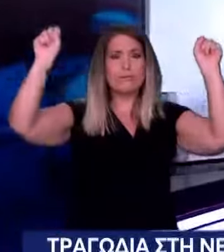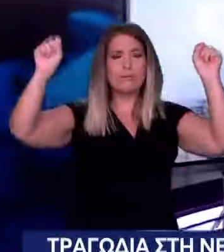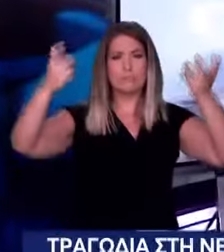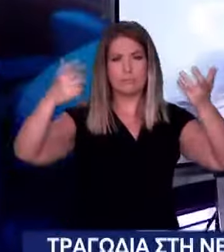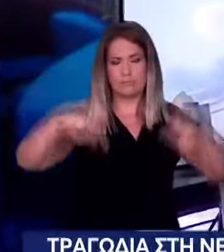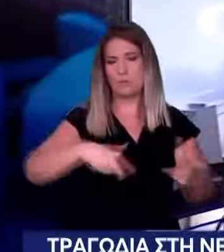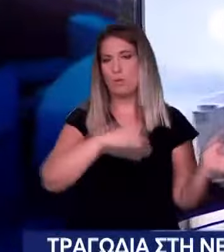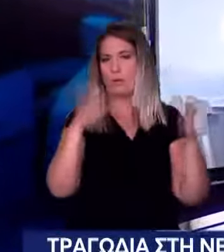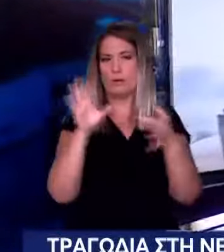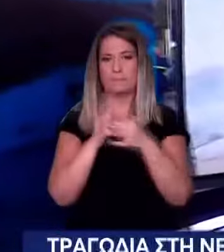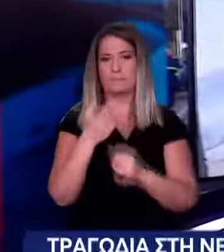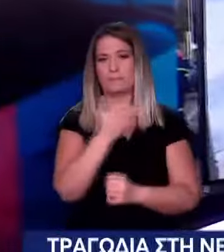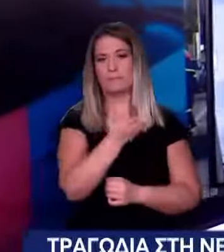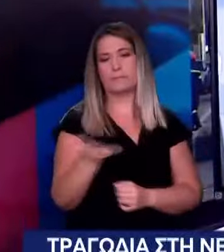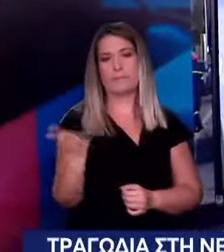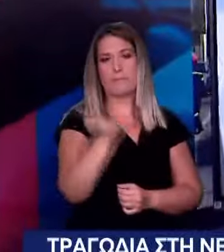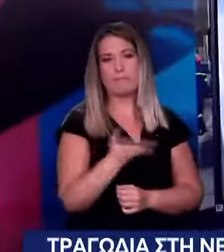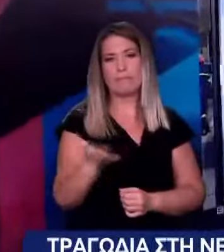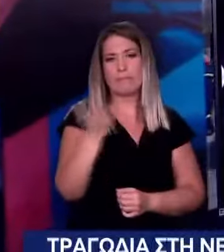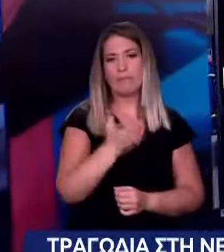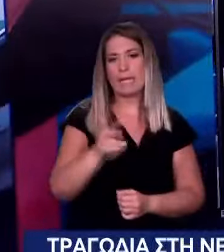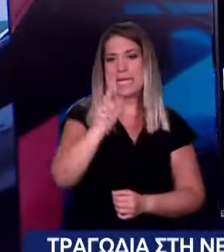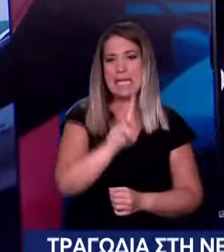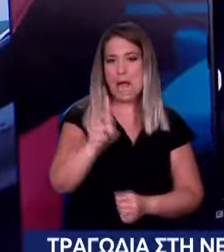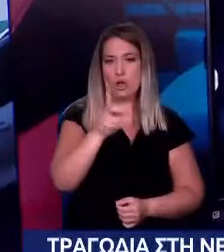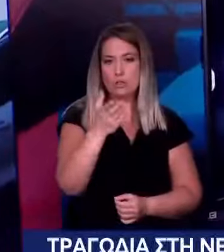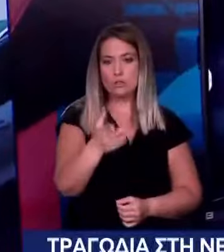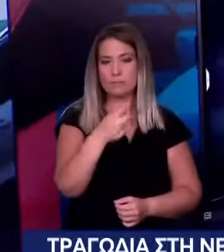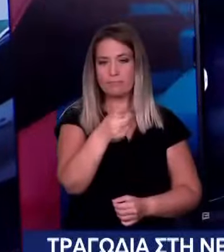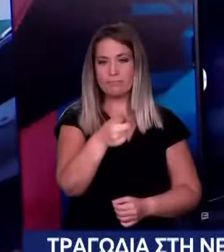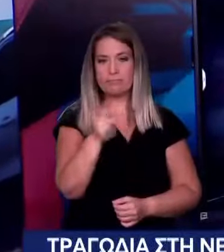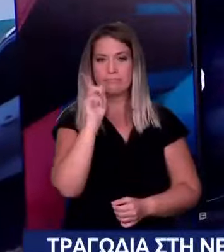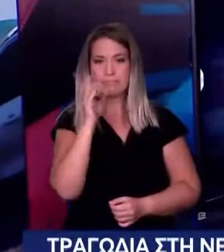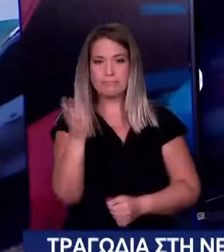Καλησπέρα Κυριάκο, καλησπέρα και στους προσκεκλημένους μας εκεί.